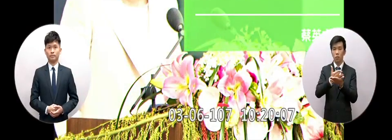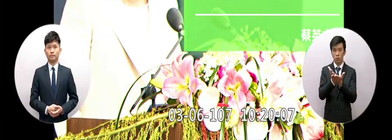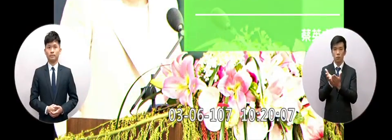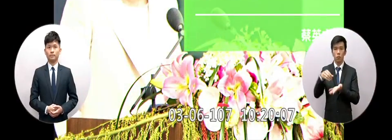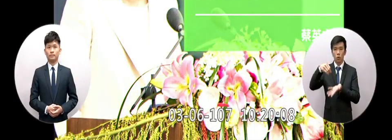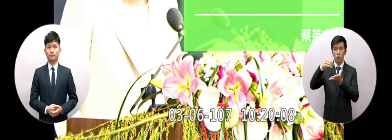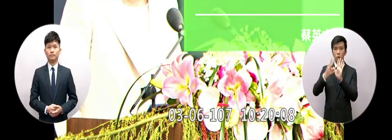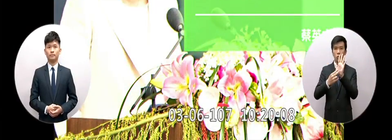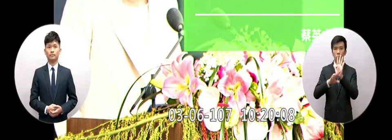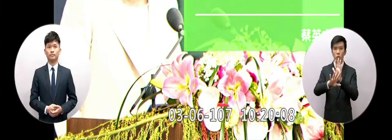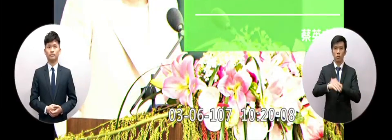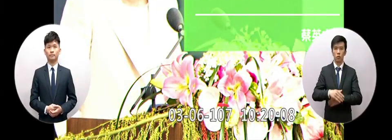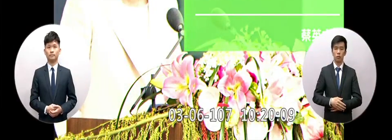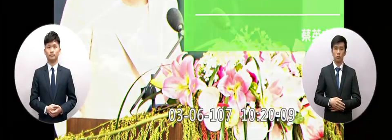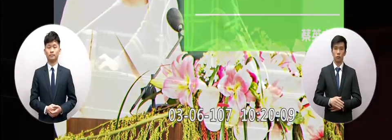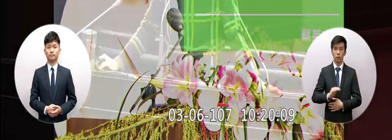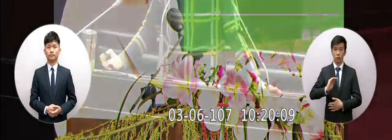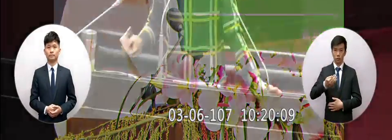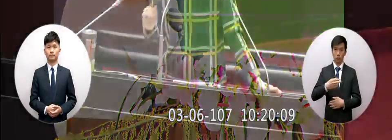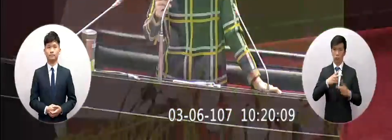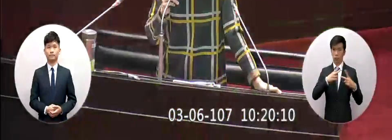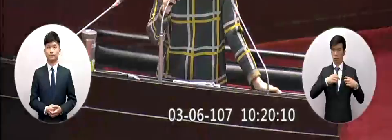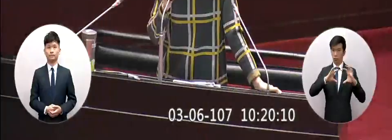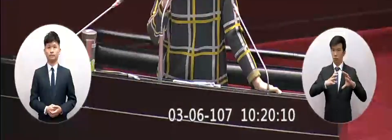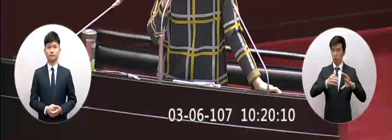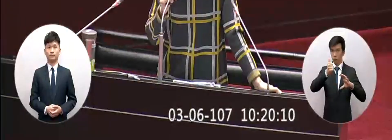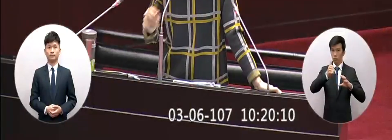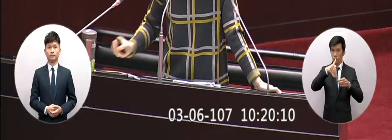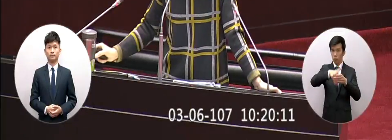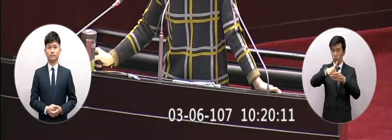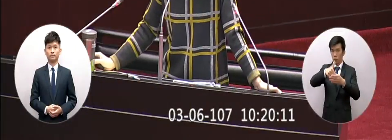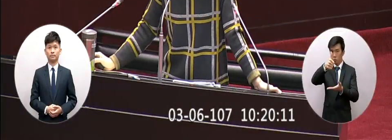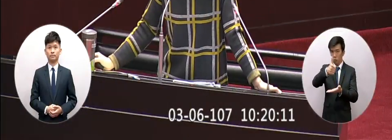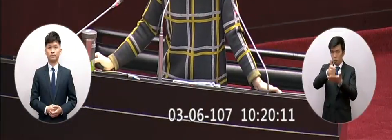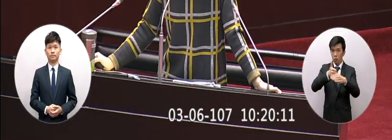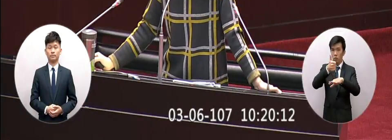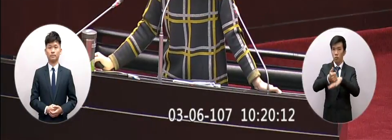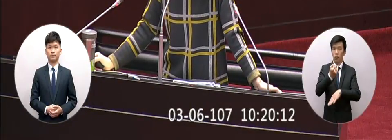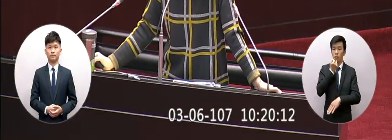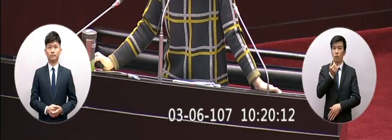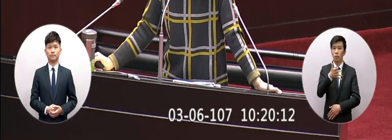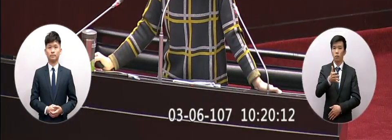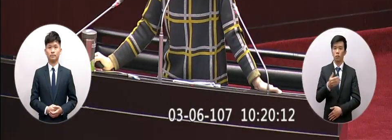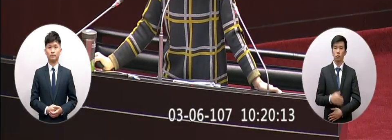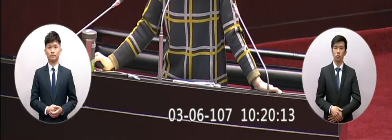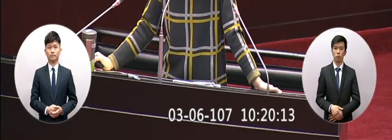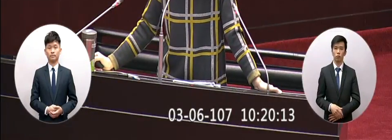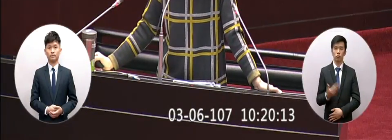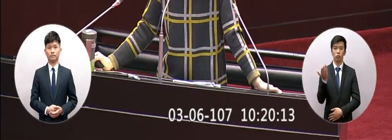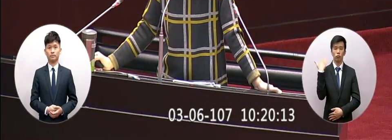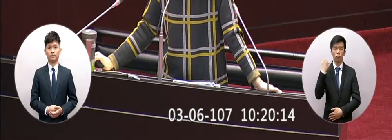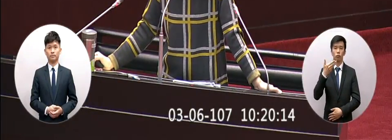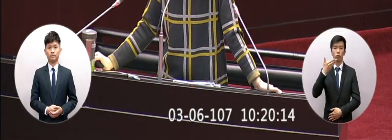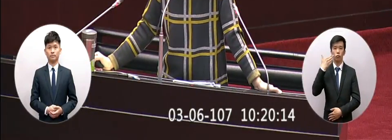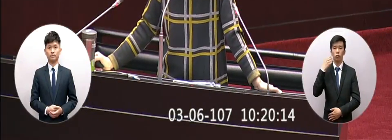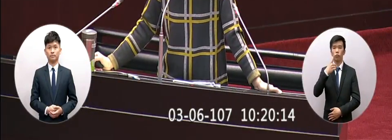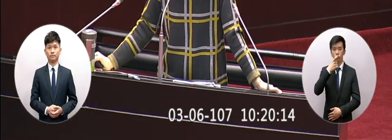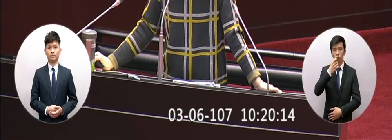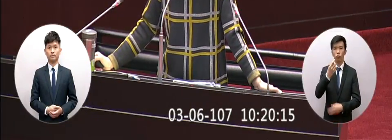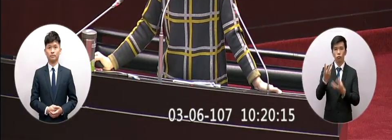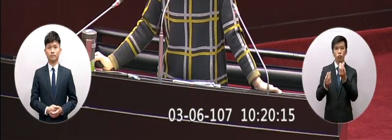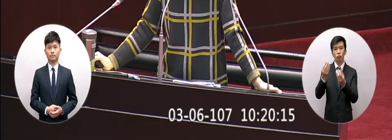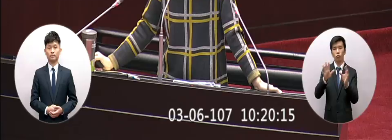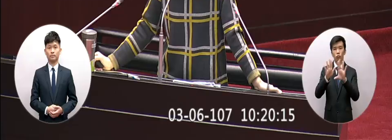我想哦，蔡英文总统之所以会当选，过去蓝绿的版图也就大概是这样了哦。那会支持民进